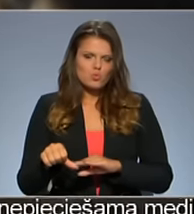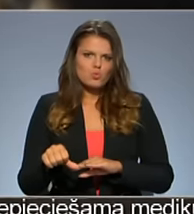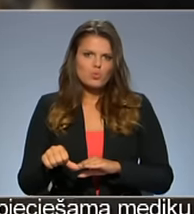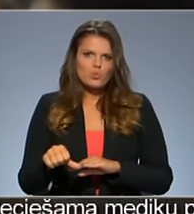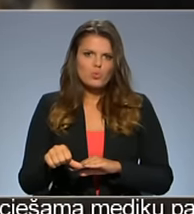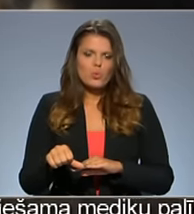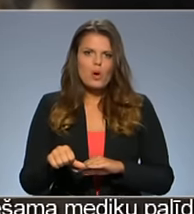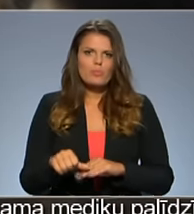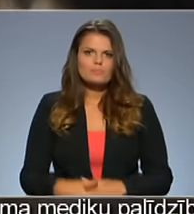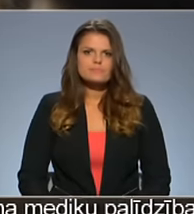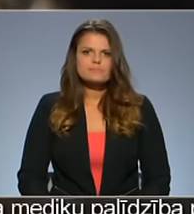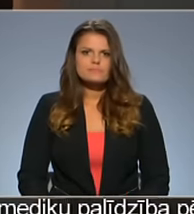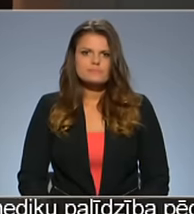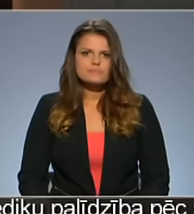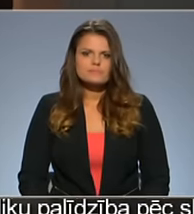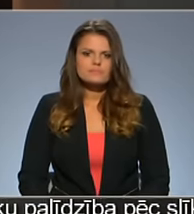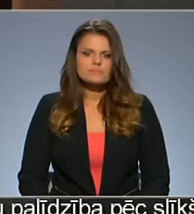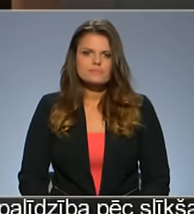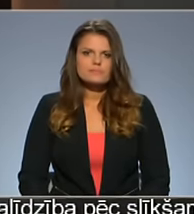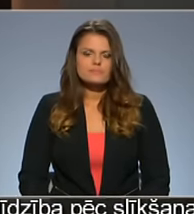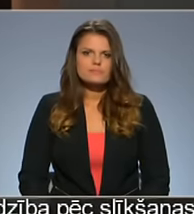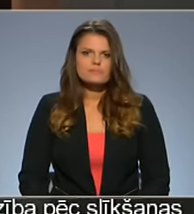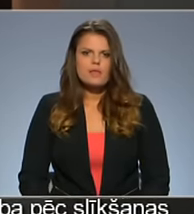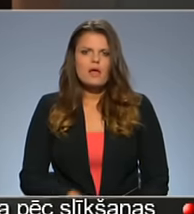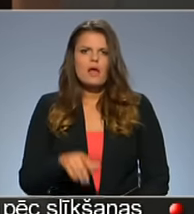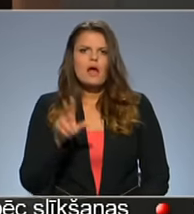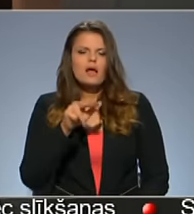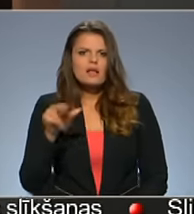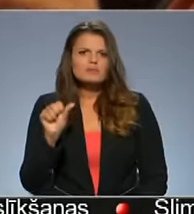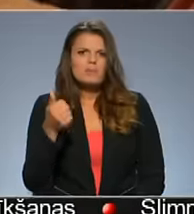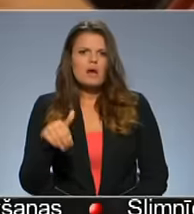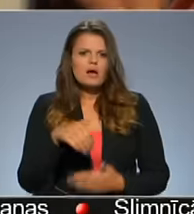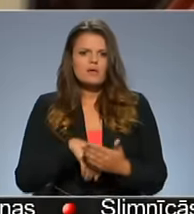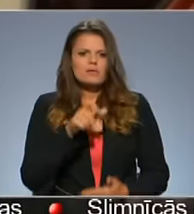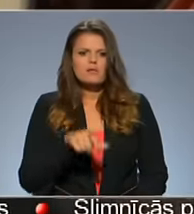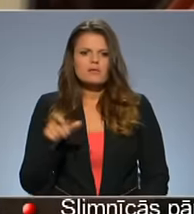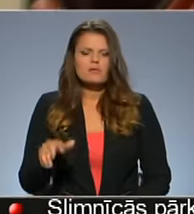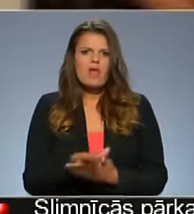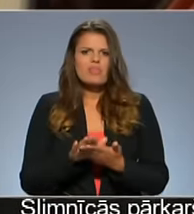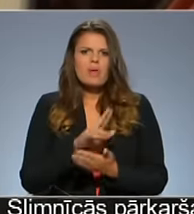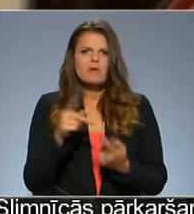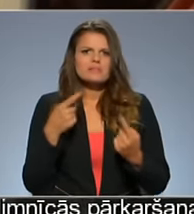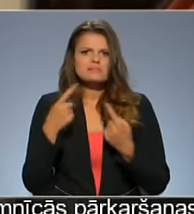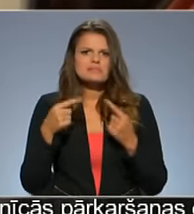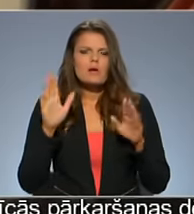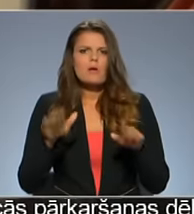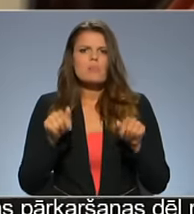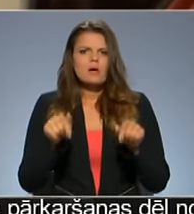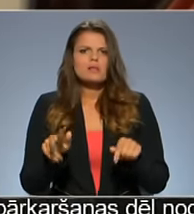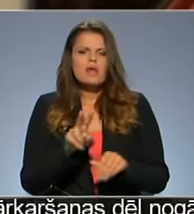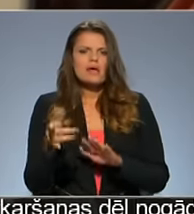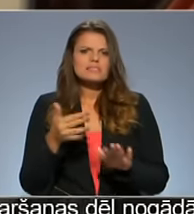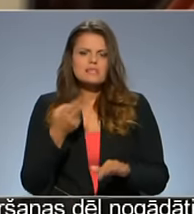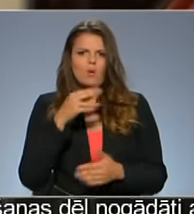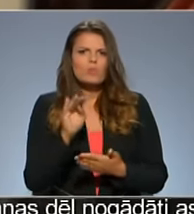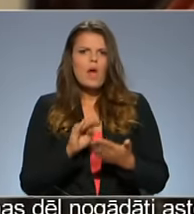kā tāds geto, no tie gleznotāji nekad mākslas vēsturnieks nesastop. Nemaz nerunājot par tiem, kas ir ārpus akadēmijas, no